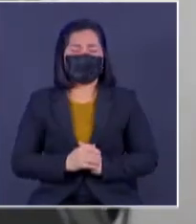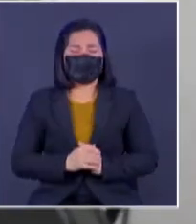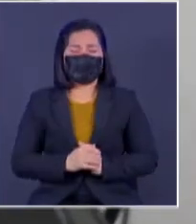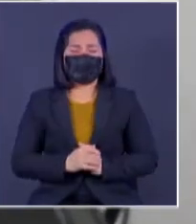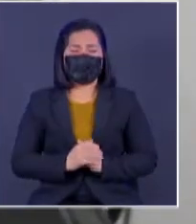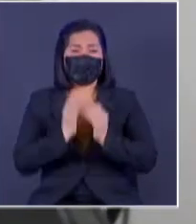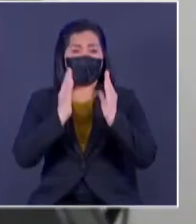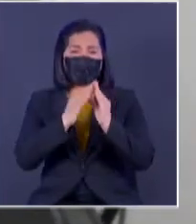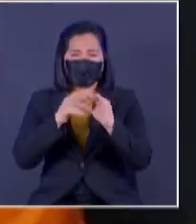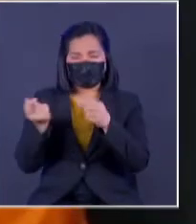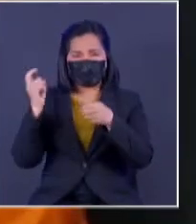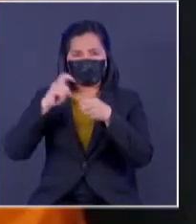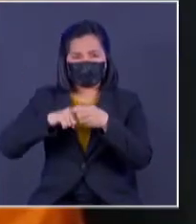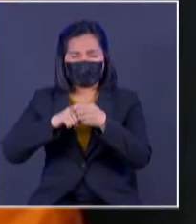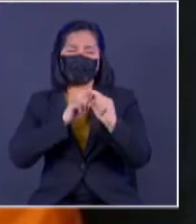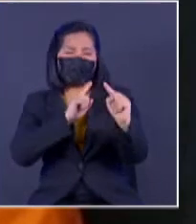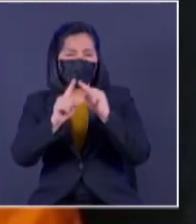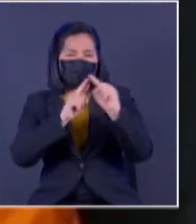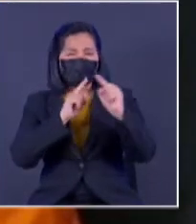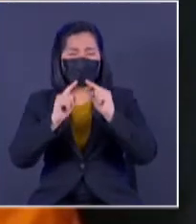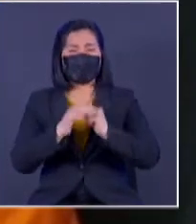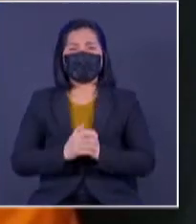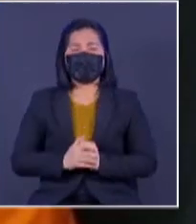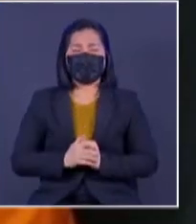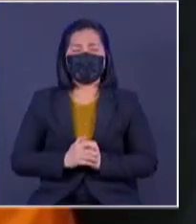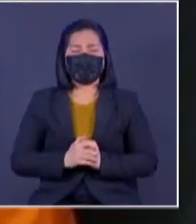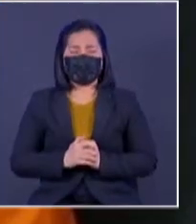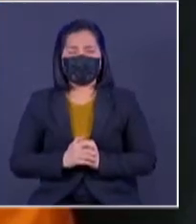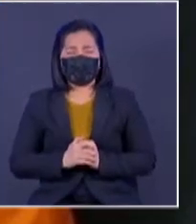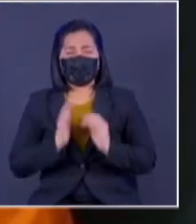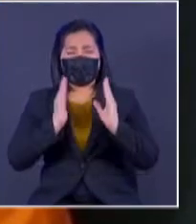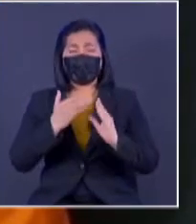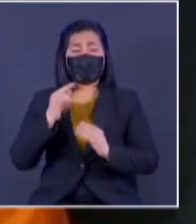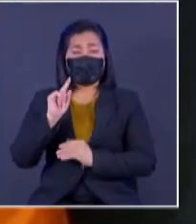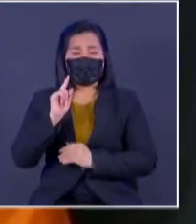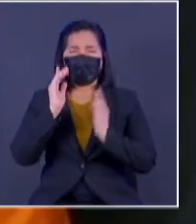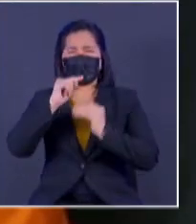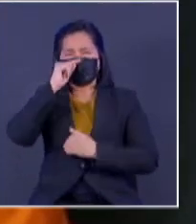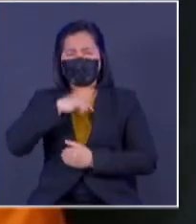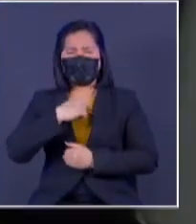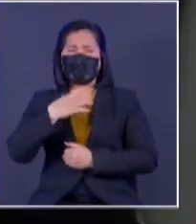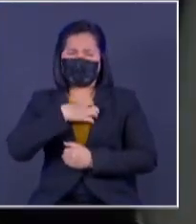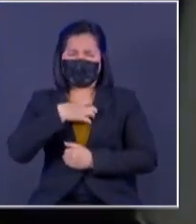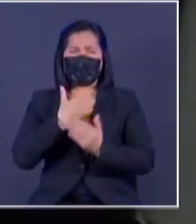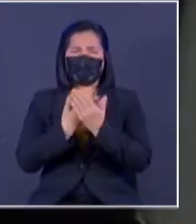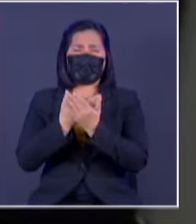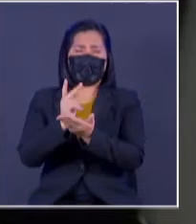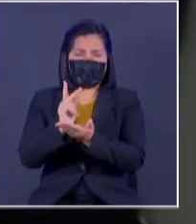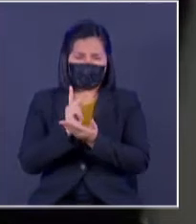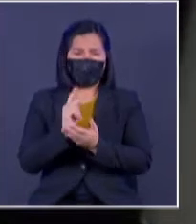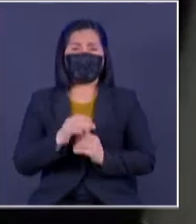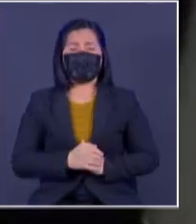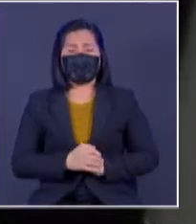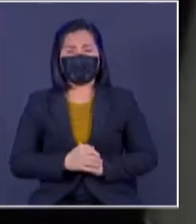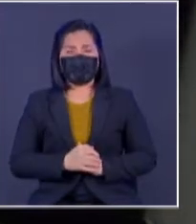คนที่เข้าไปติดต่อกับลูกค้าเนี่ยนะครับเขาก็จะไปพูดคุยลูกค้าส่วนใหญ่จะเป็นคนไทยที่มีความเดือดร้อนทางการเงิน